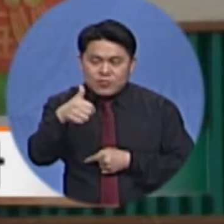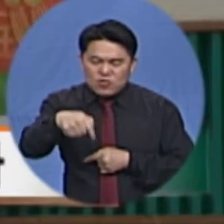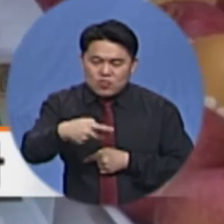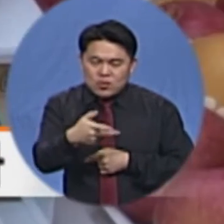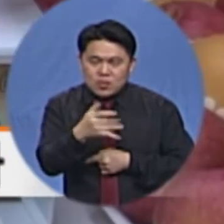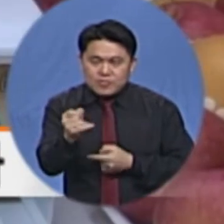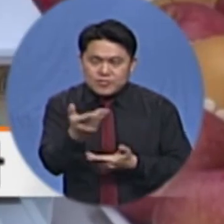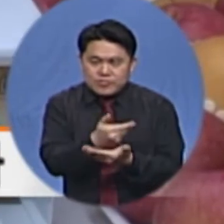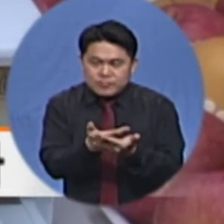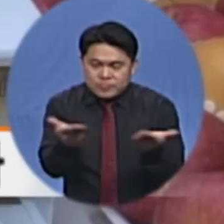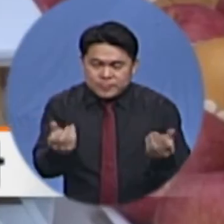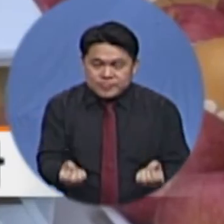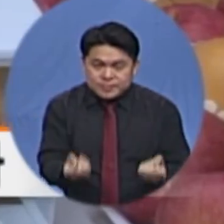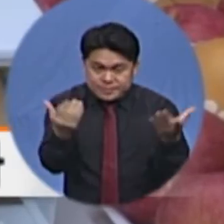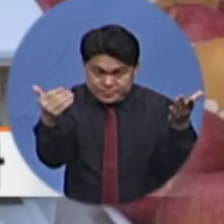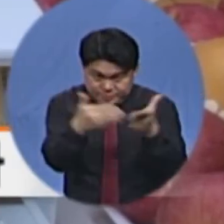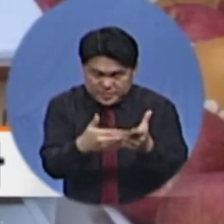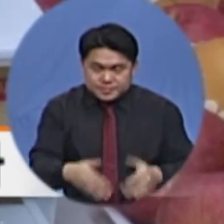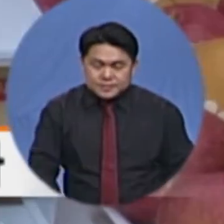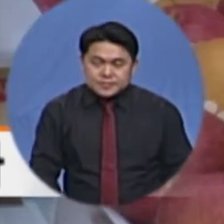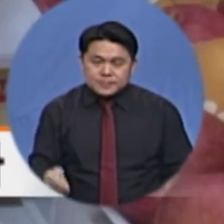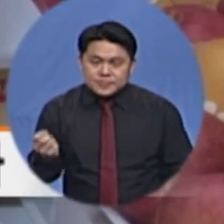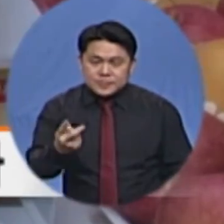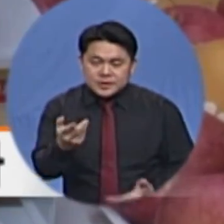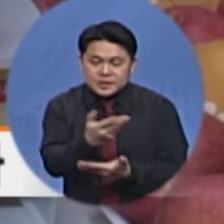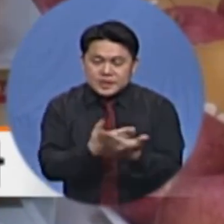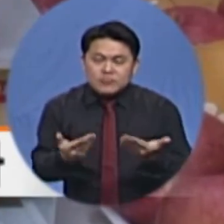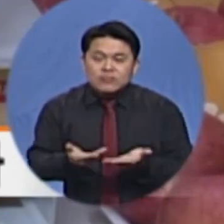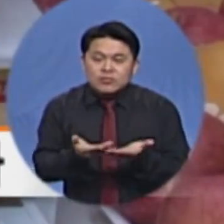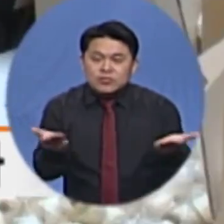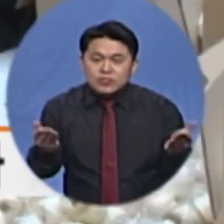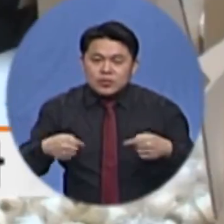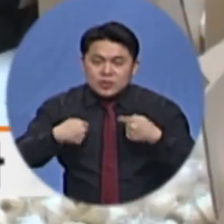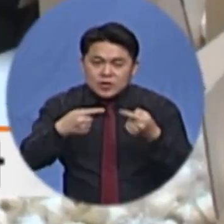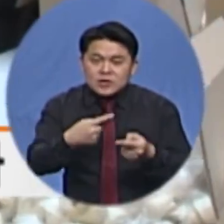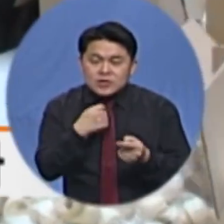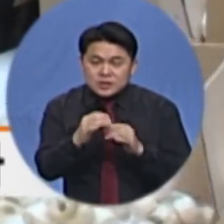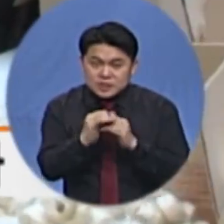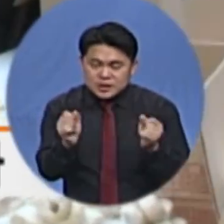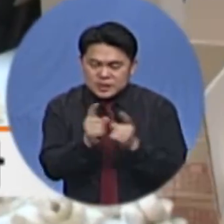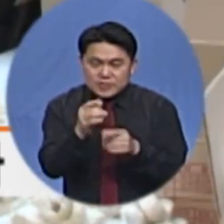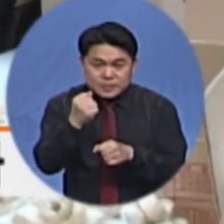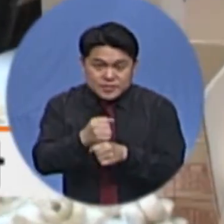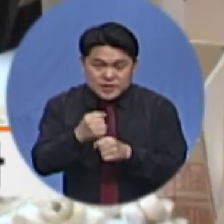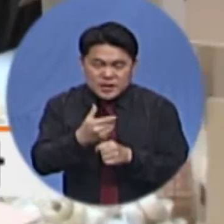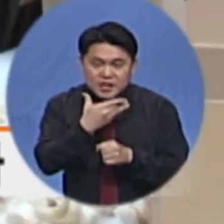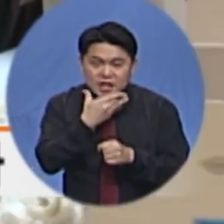행복꾸러미 나눔 행사를 가졌습니다. 한편 나눔 행사에서 자원봉사자들이 직접 만든